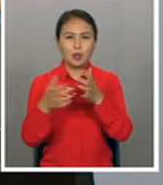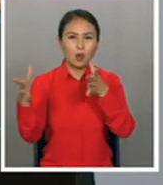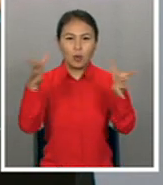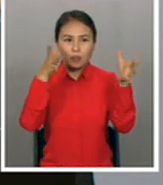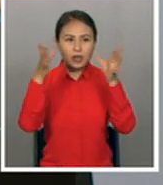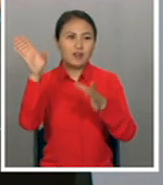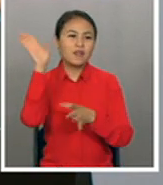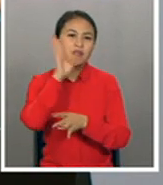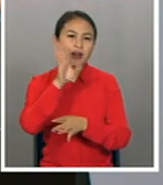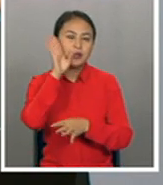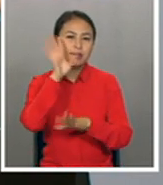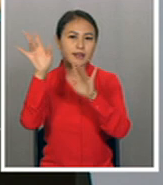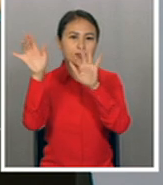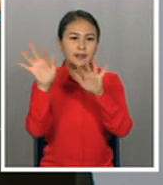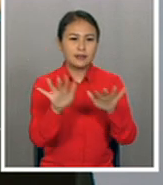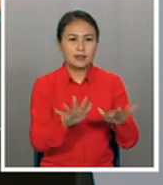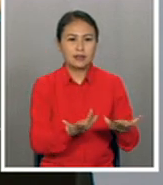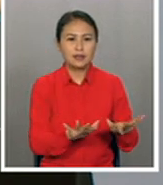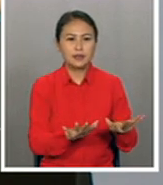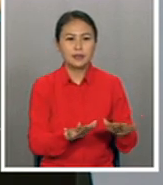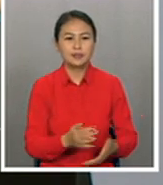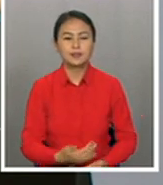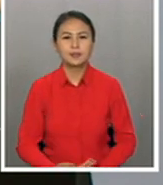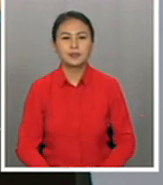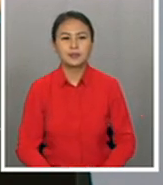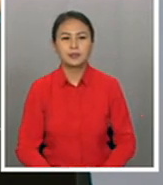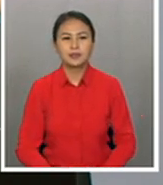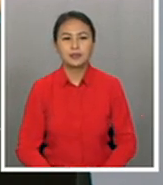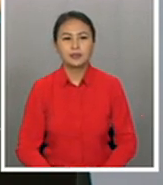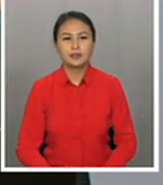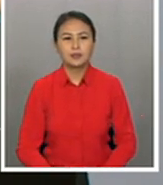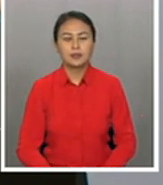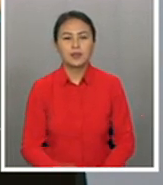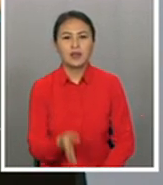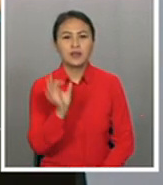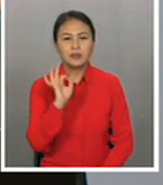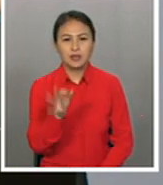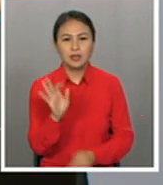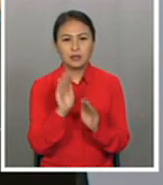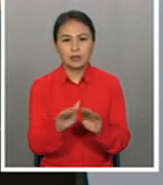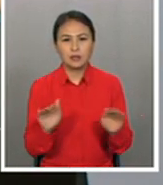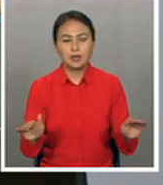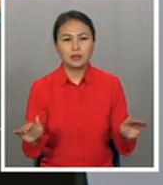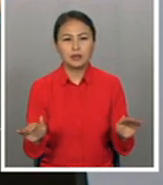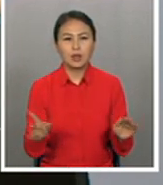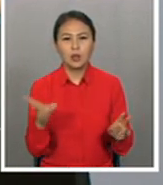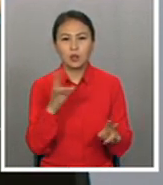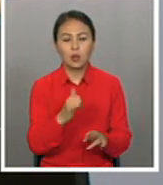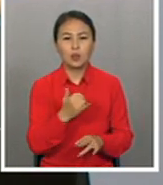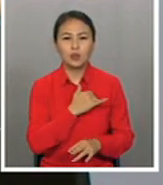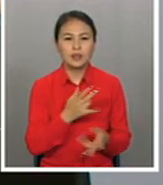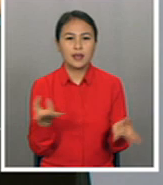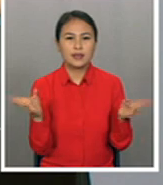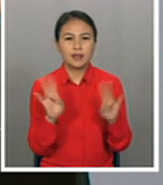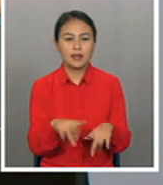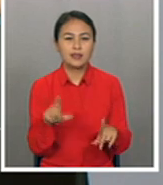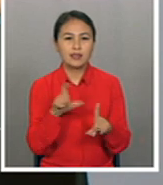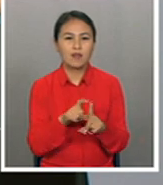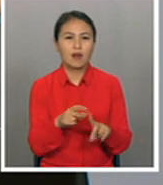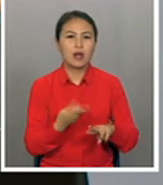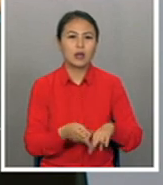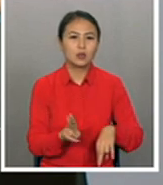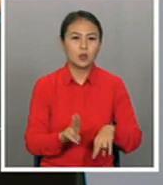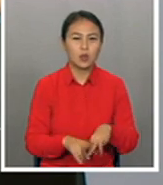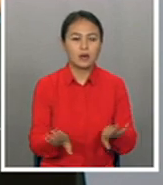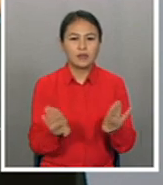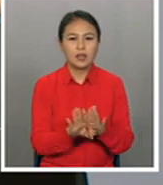Камень, облако, вода, снег. Верно, ребята. Но у нас остались слова, которые не вошли